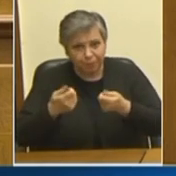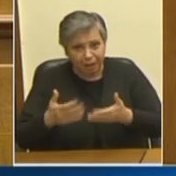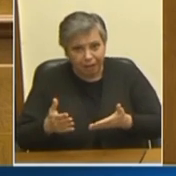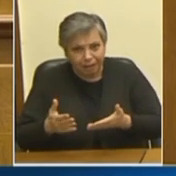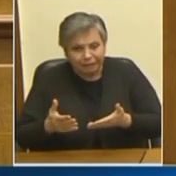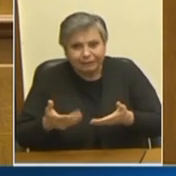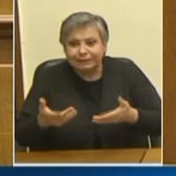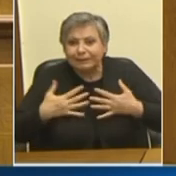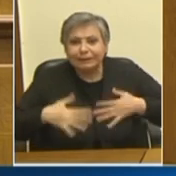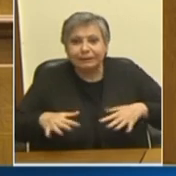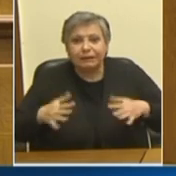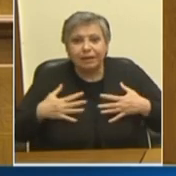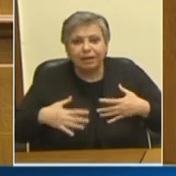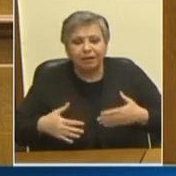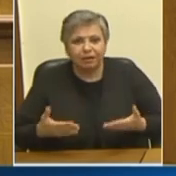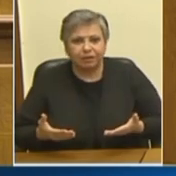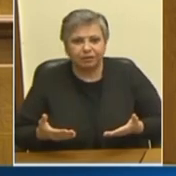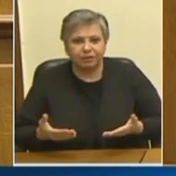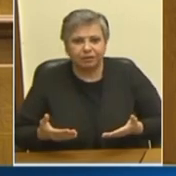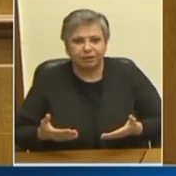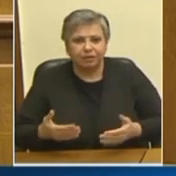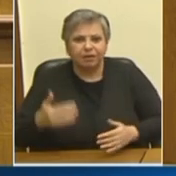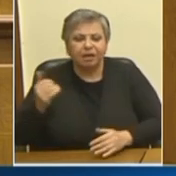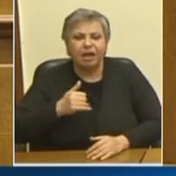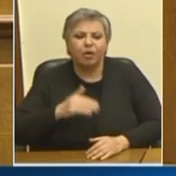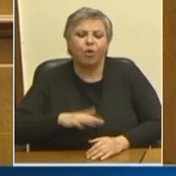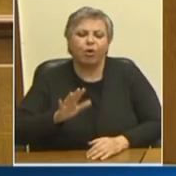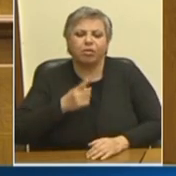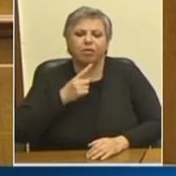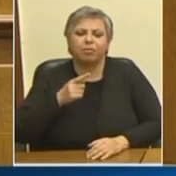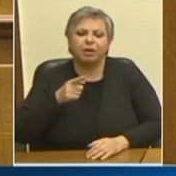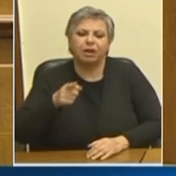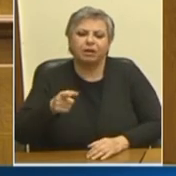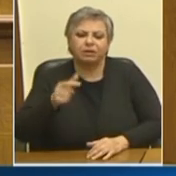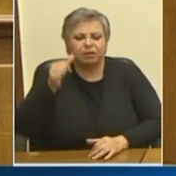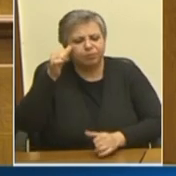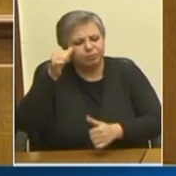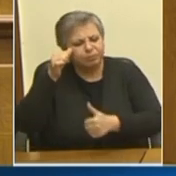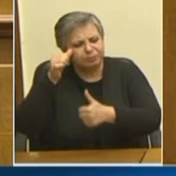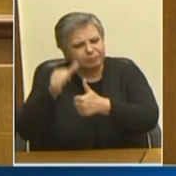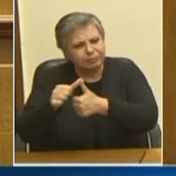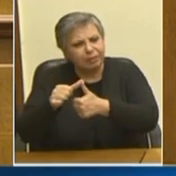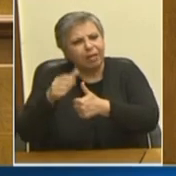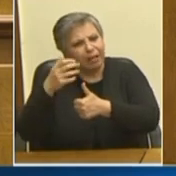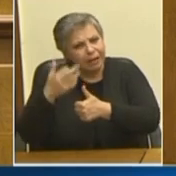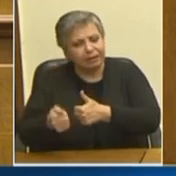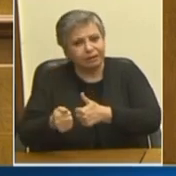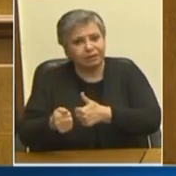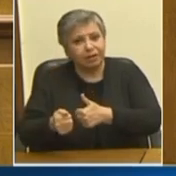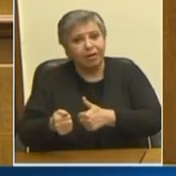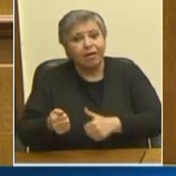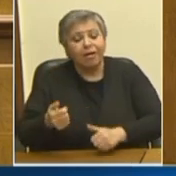Θεωρώ, σε εσάς δεν στρέφομαι γιατί έχετε αιμονές του ΣΥΡΙΖΑ, αλλά θεωρώ ότι